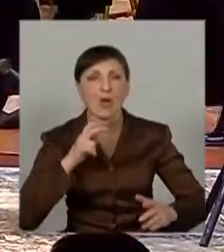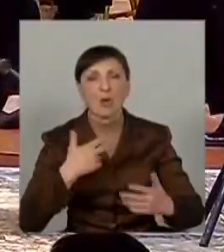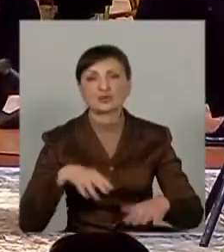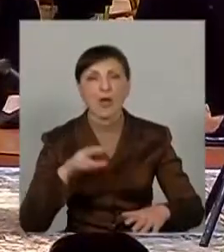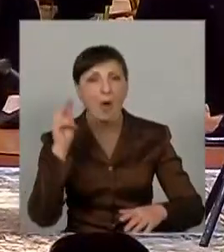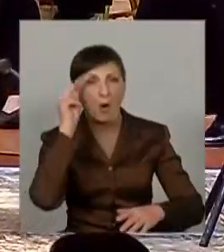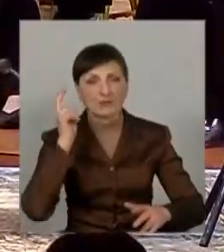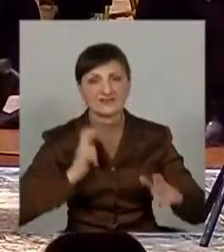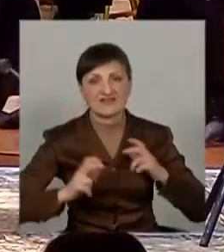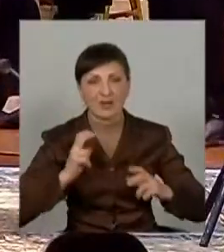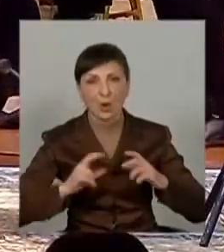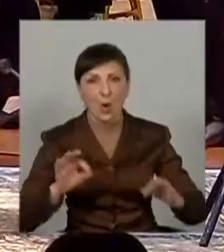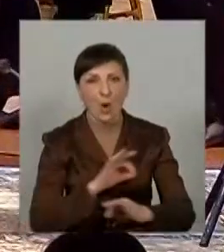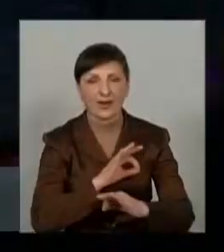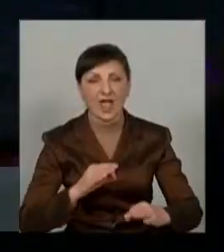Шотландии.